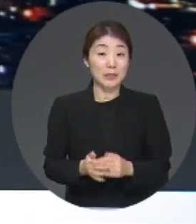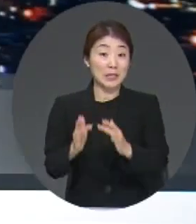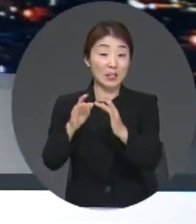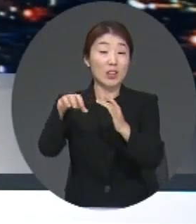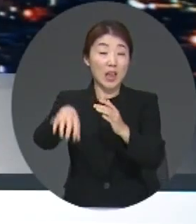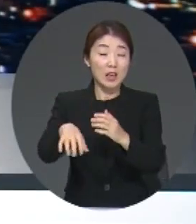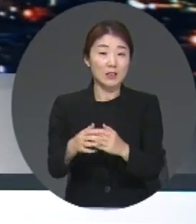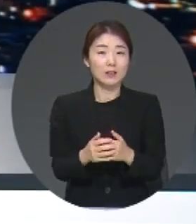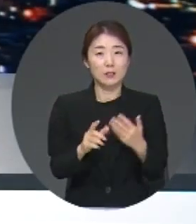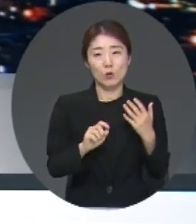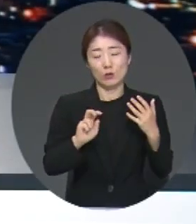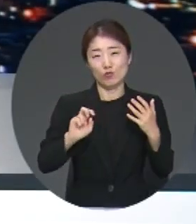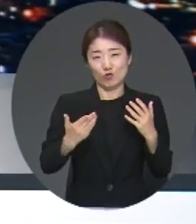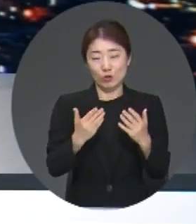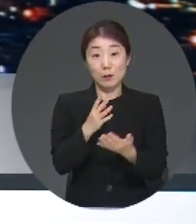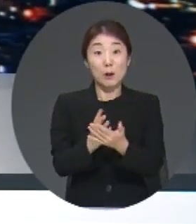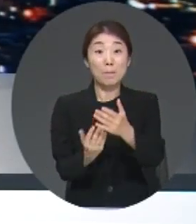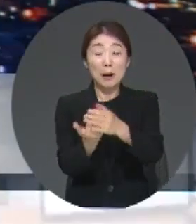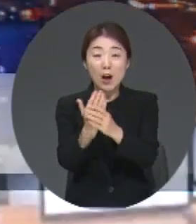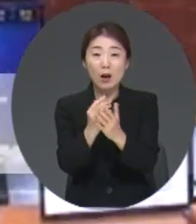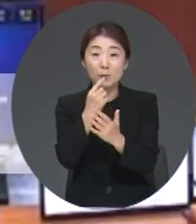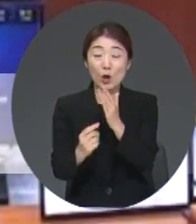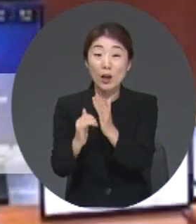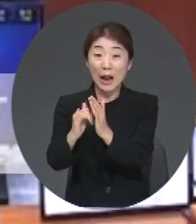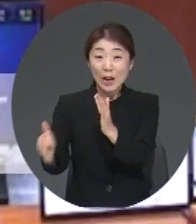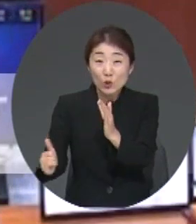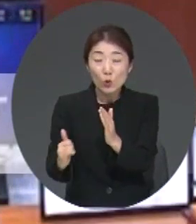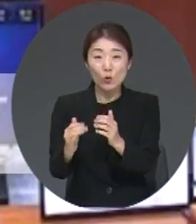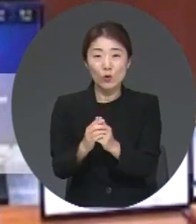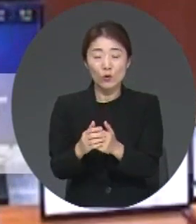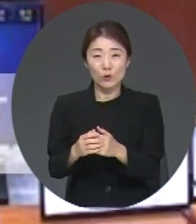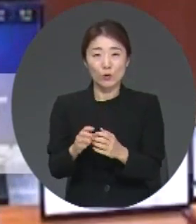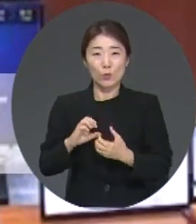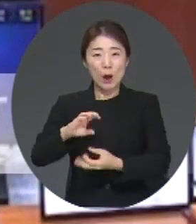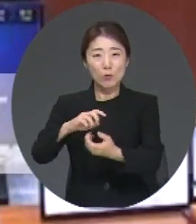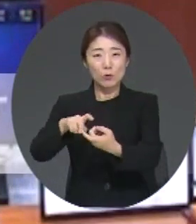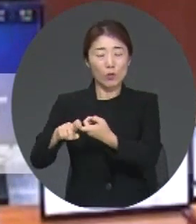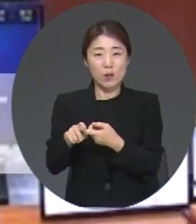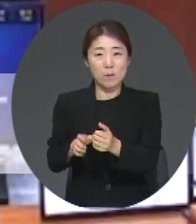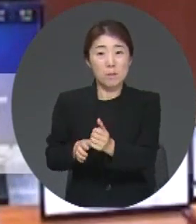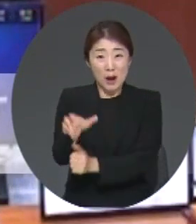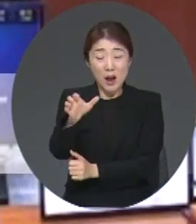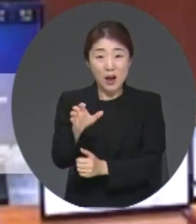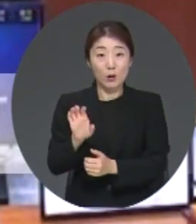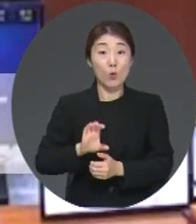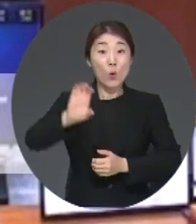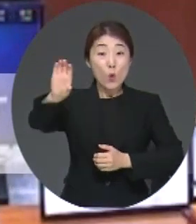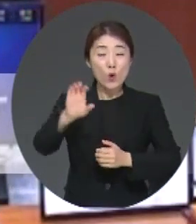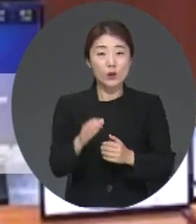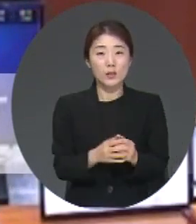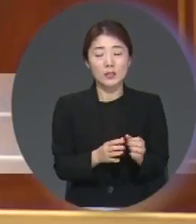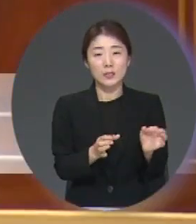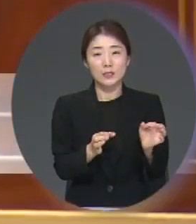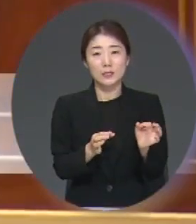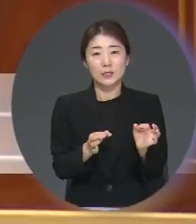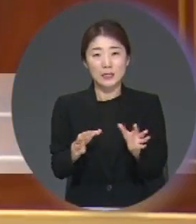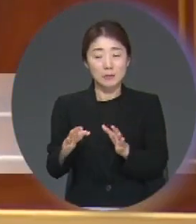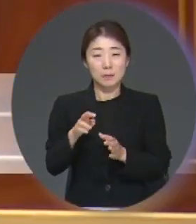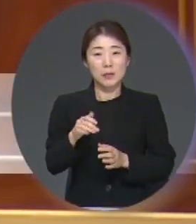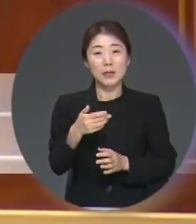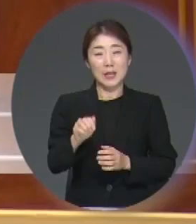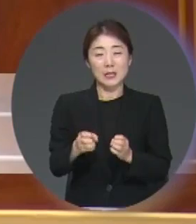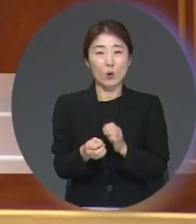SNS에 12구 이태원 참사 유가족과 화물연대를 비하하는 글을 올려 기소된 김민아 창원시의원에 대한 항소심